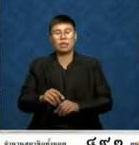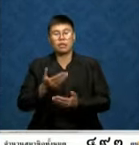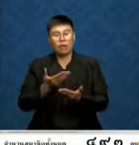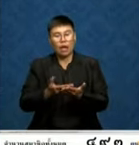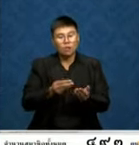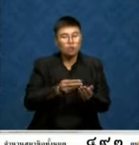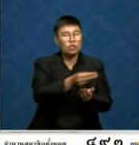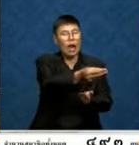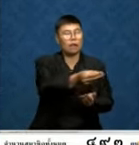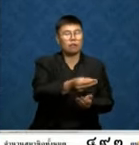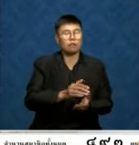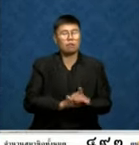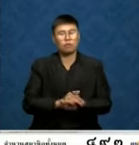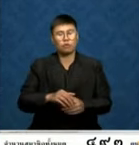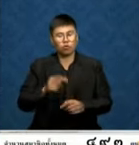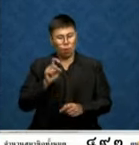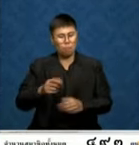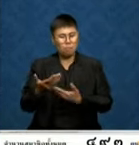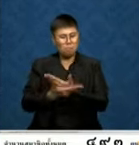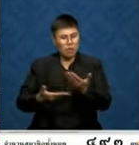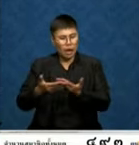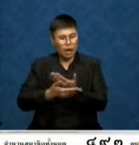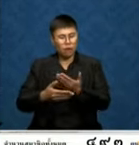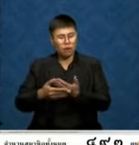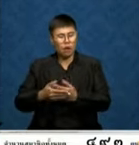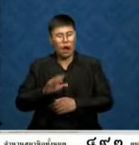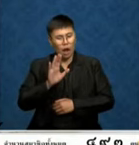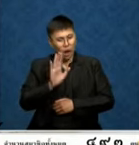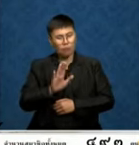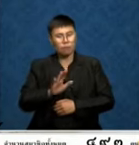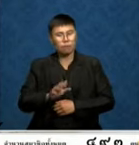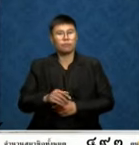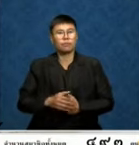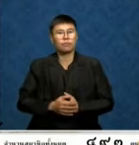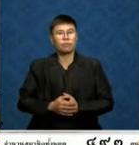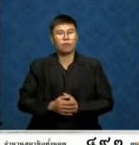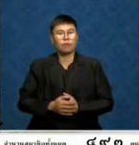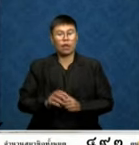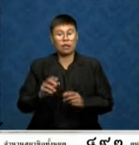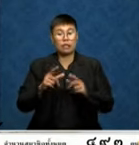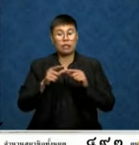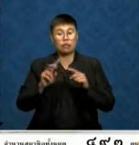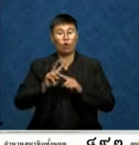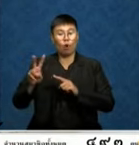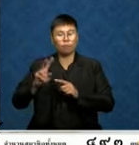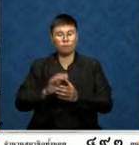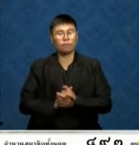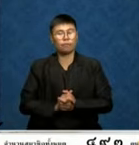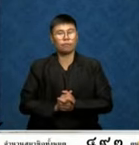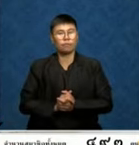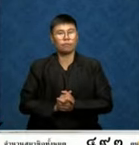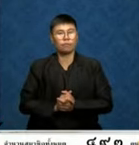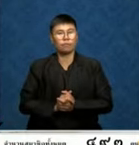พิจารณาไม่ให้เอาออกไปใช้ก็จะดีครับเรื่องต่อมาครับท่านประธานที่เคารพครับ